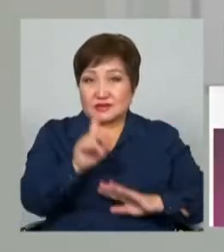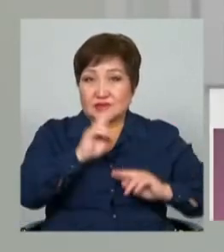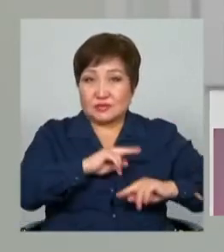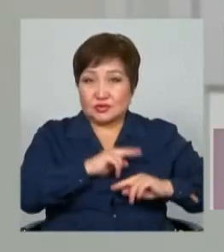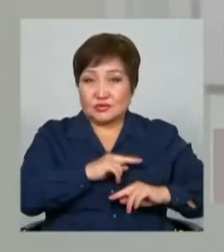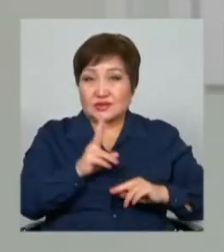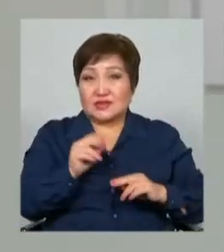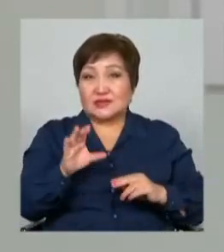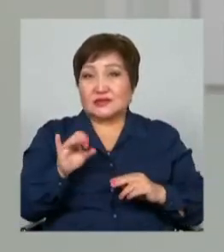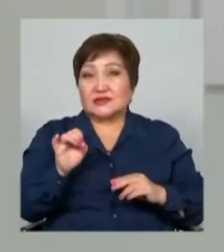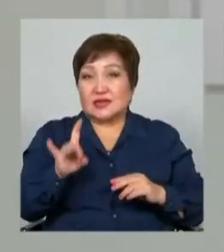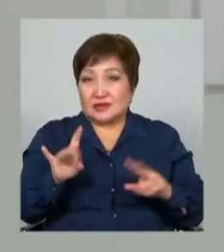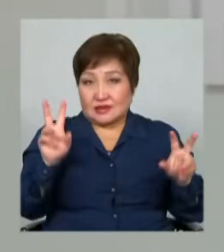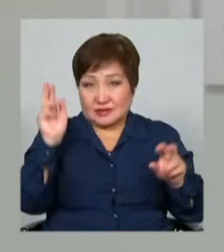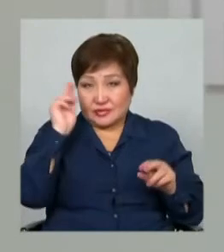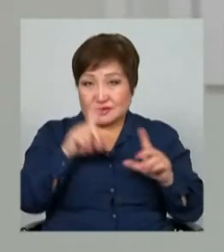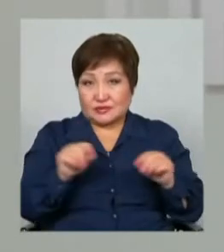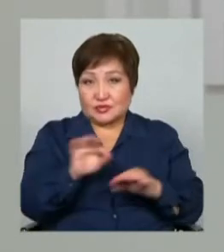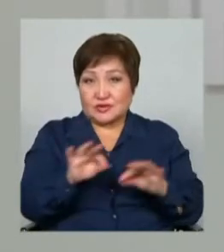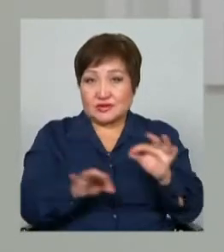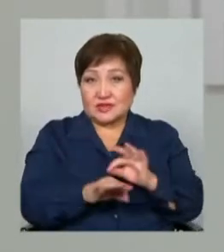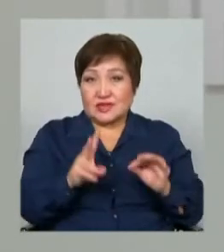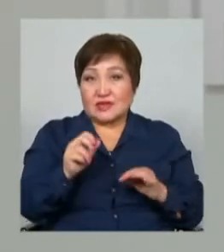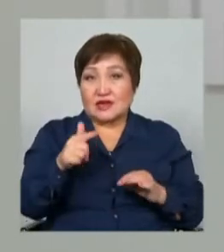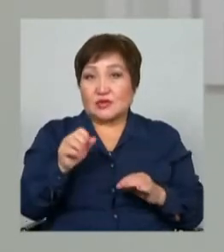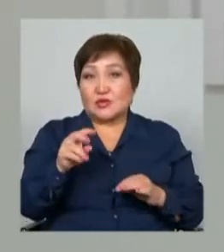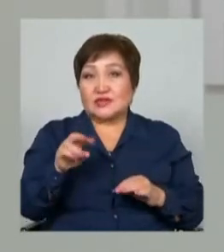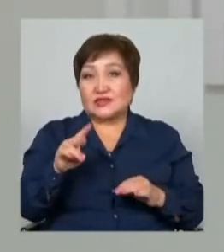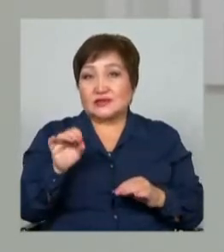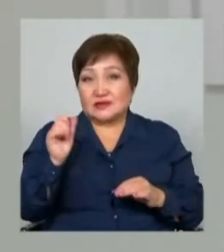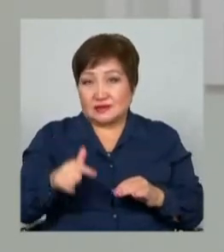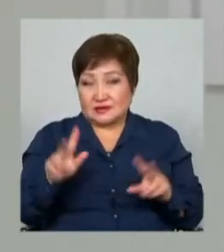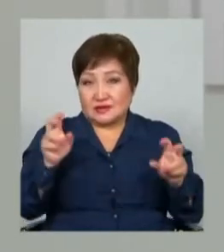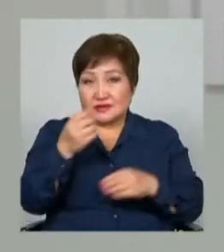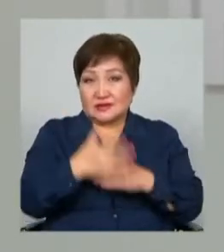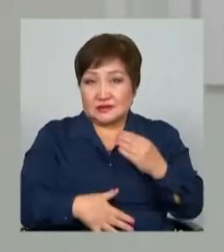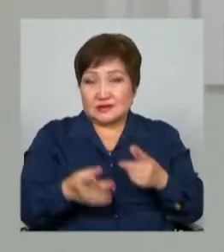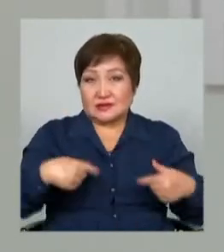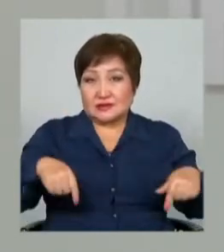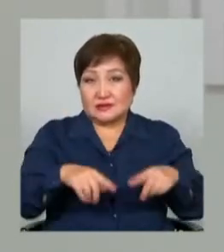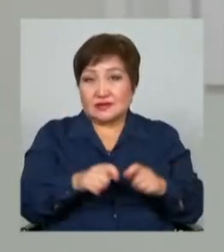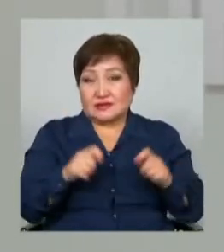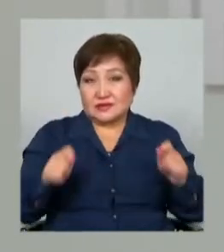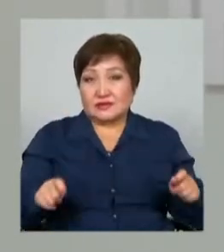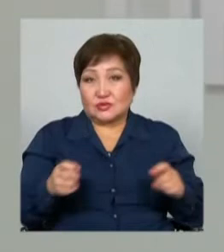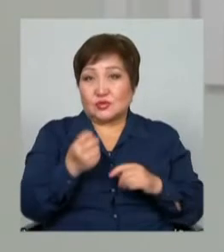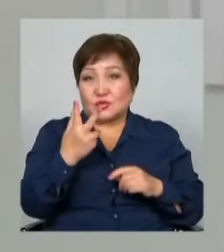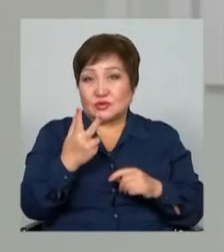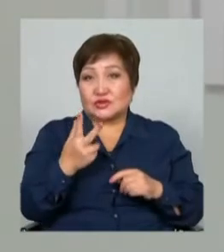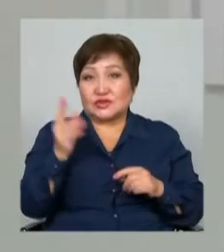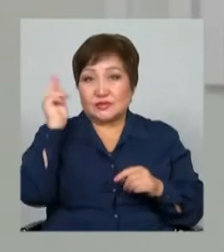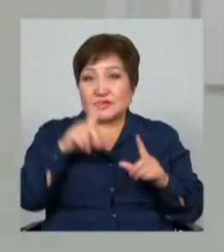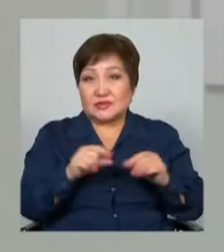мектеп жобасы аясында коворкинг орталықтар бізде жабдықталып жатыр. Аудан бойынша 13 мектепте және 7